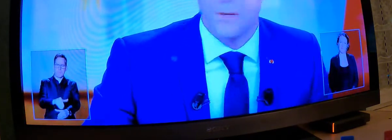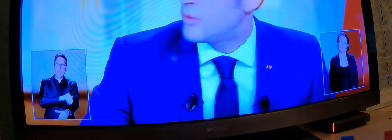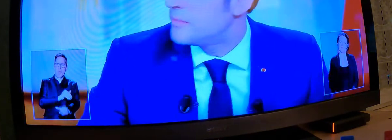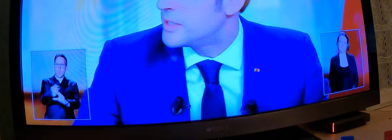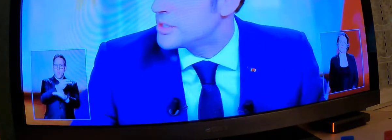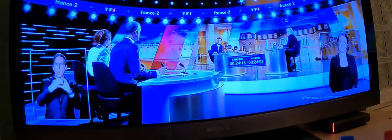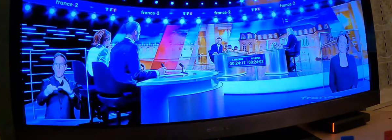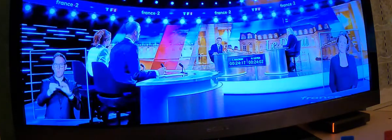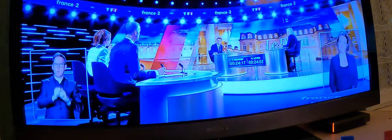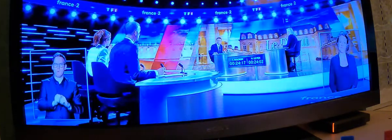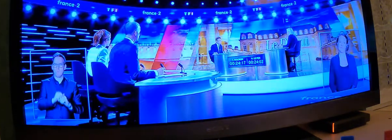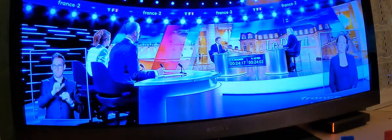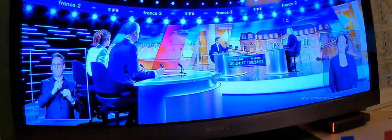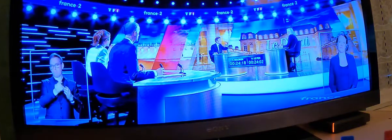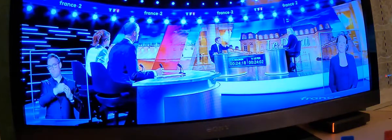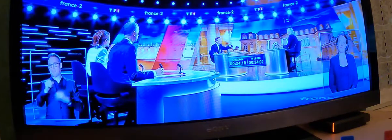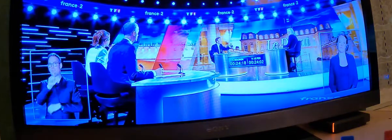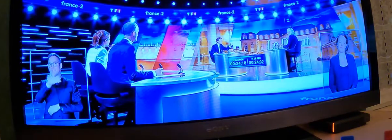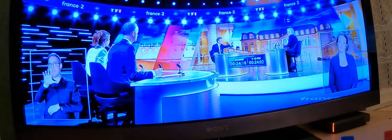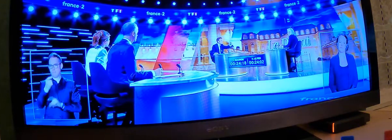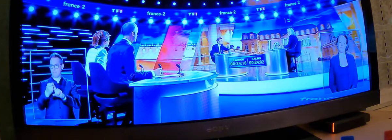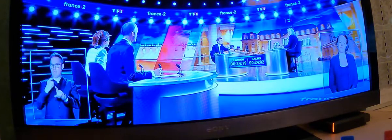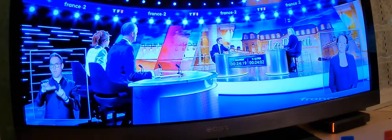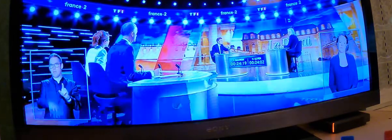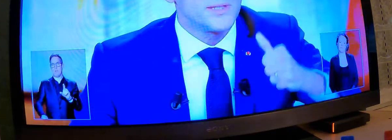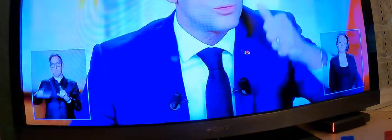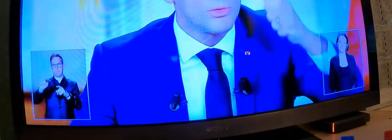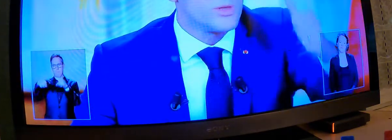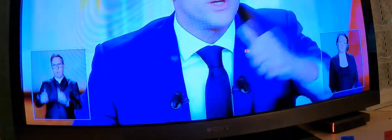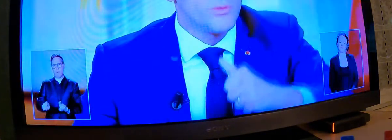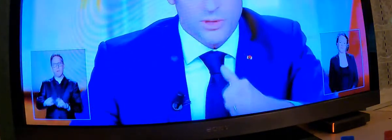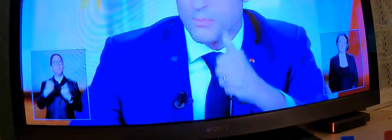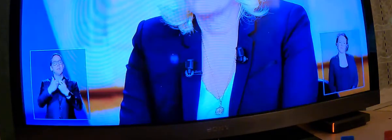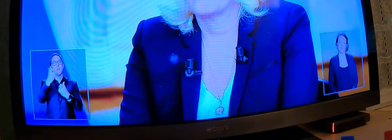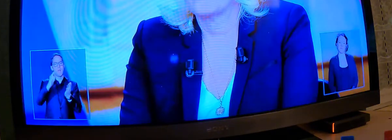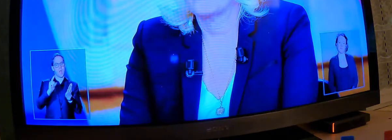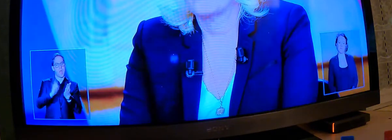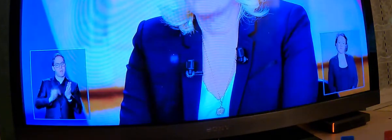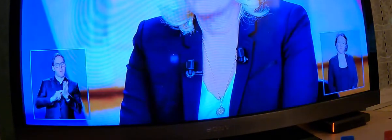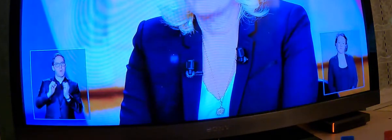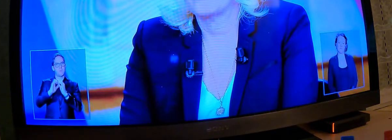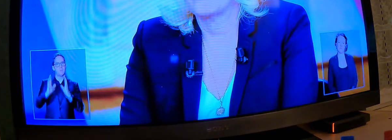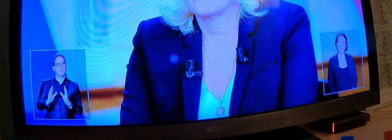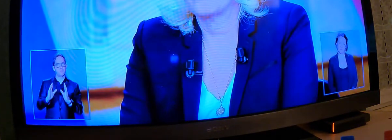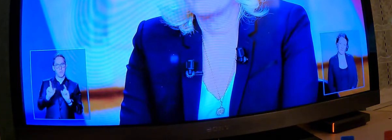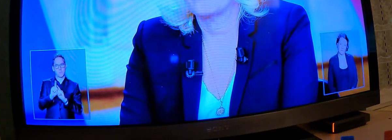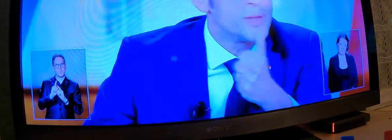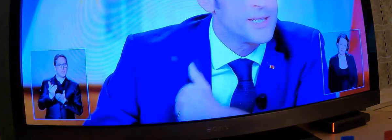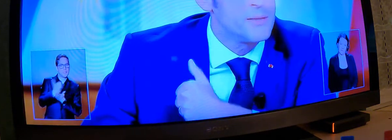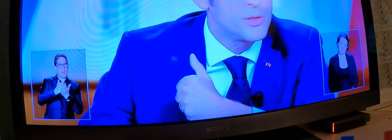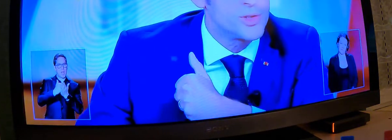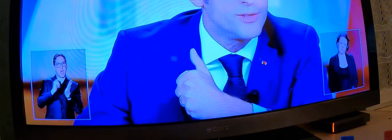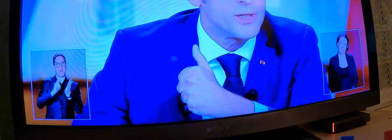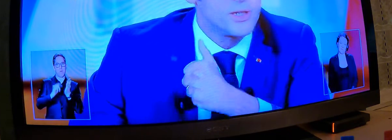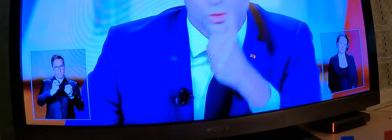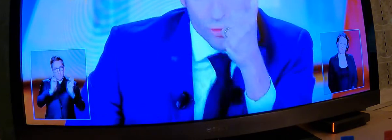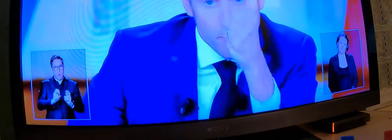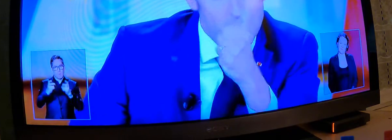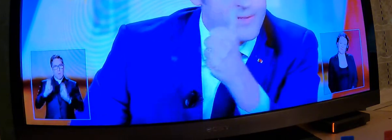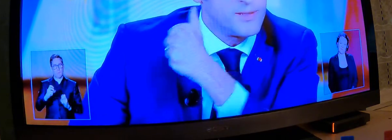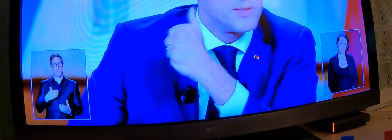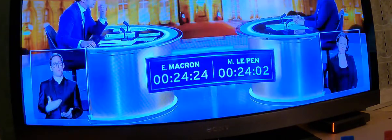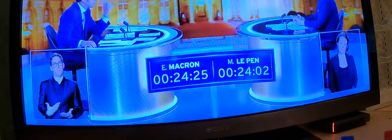25 milliards pour les mêmes. Et puis, vous ne payez plus de taxes d'habitation, les impôts sur le revenu ont baissé, donc je suis crédible.